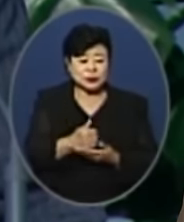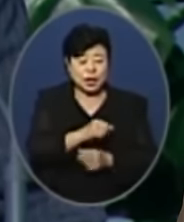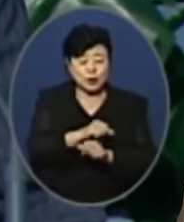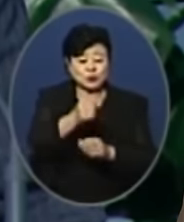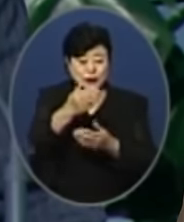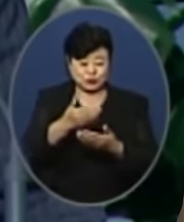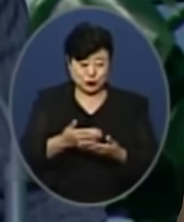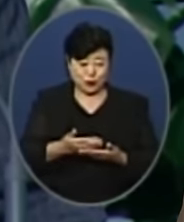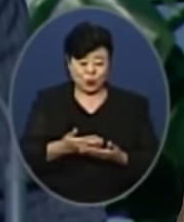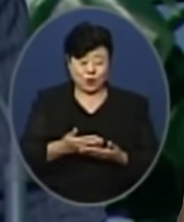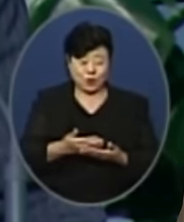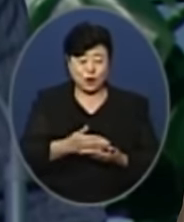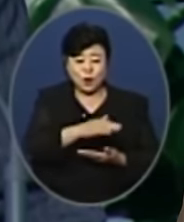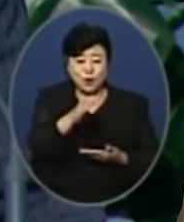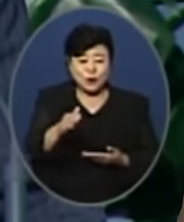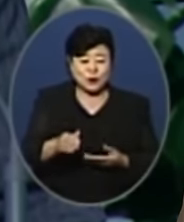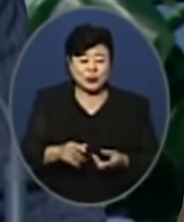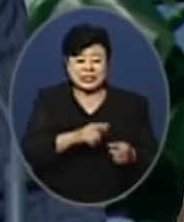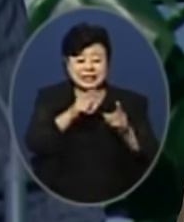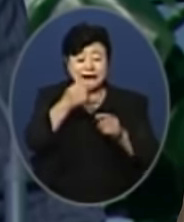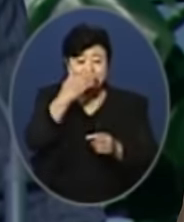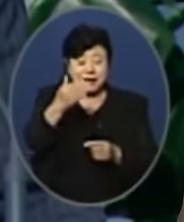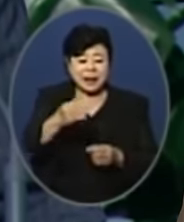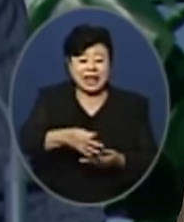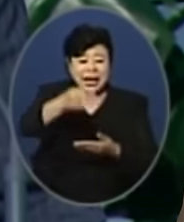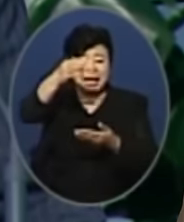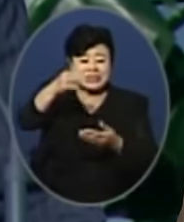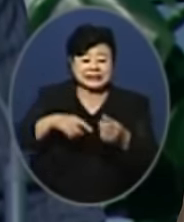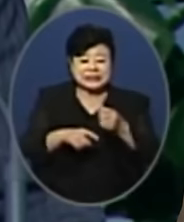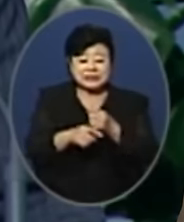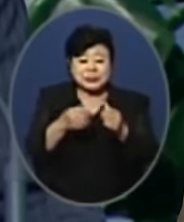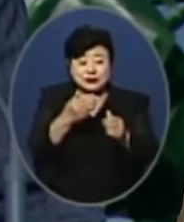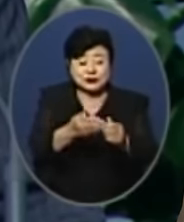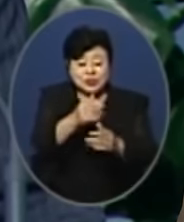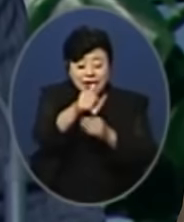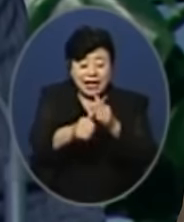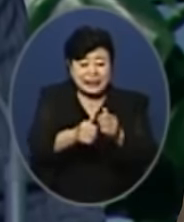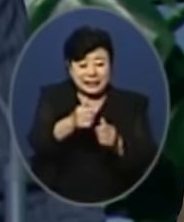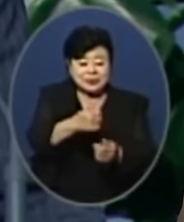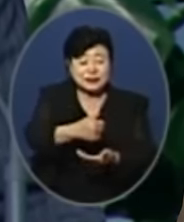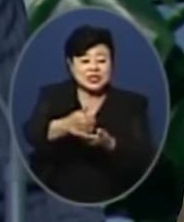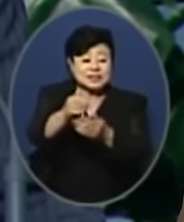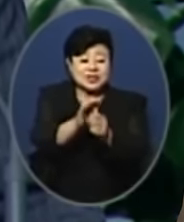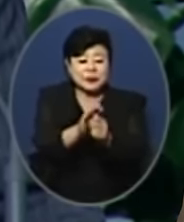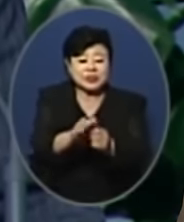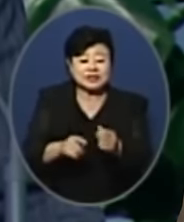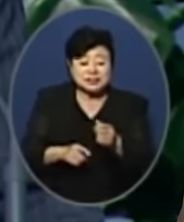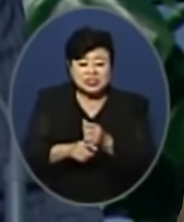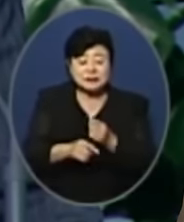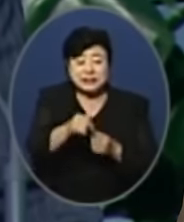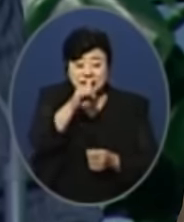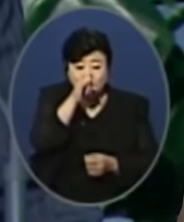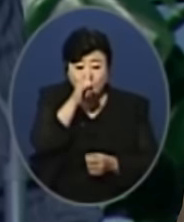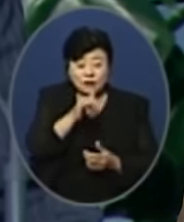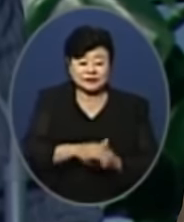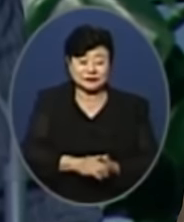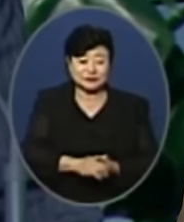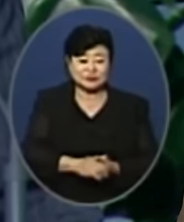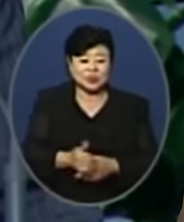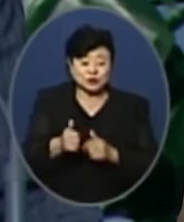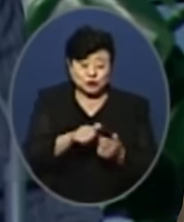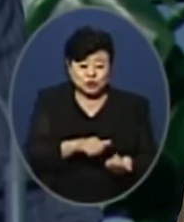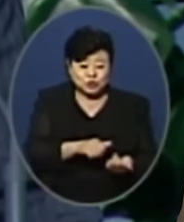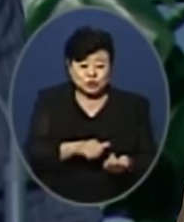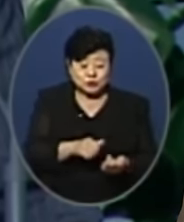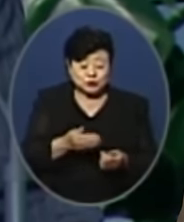사하여 주시고 우리에게 살아갈 수 있는 가치와 의미를 주신 것은 하나님을 섬기는 의미를 주시고